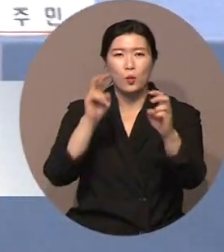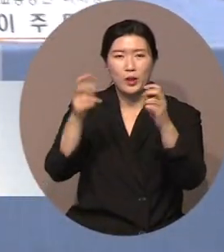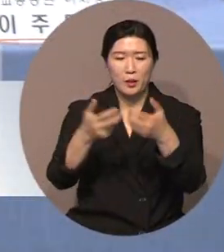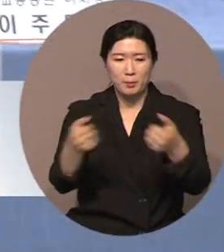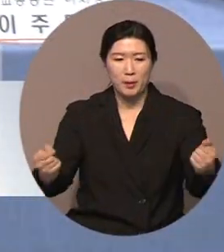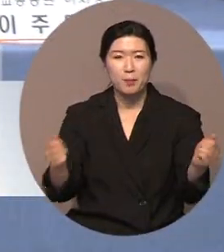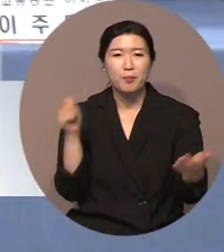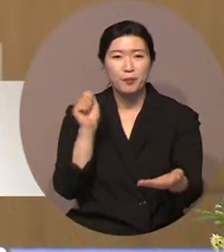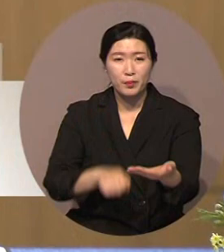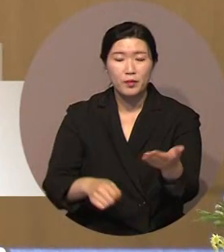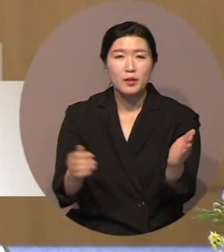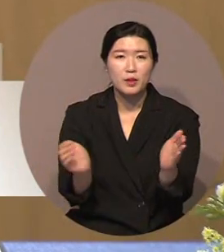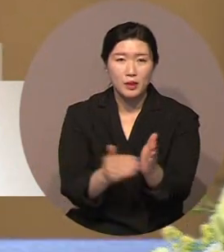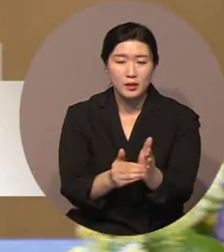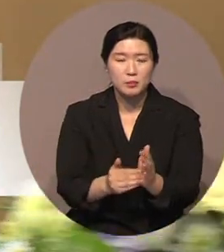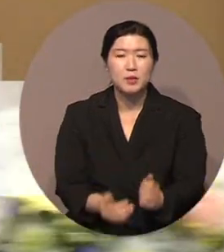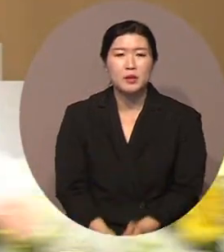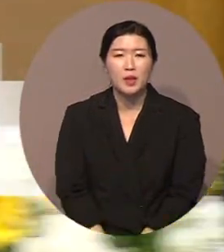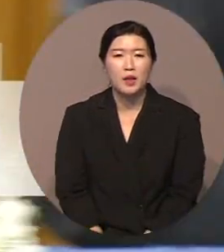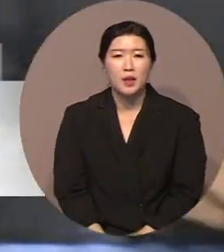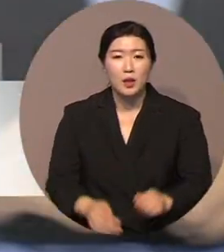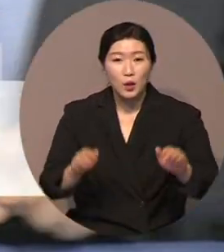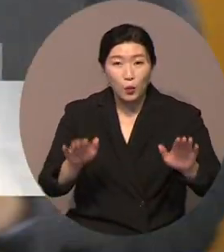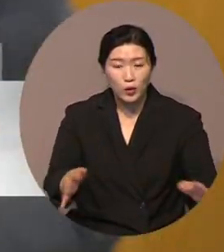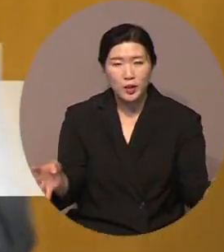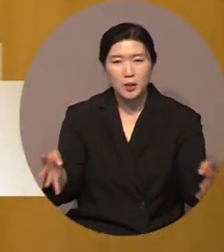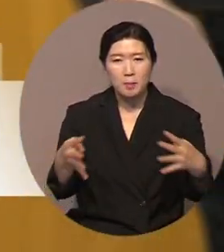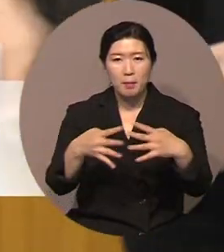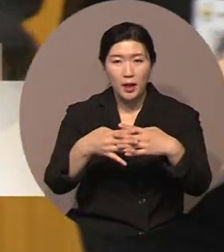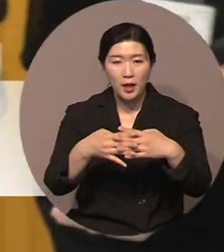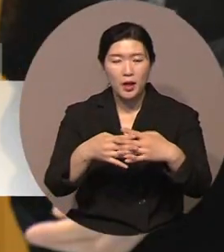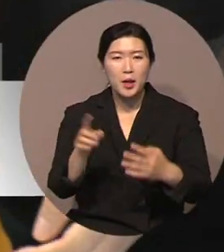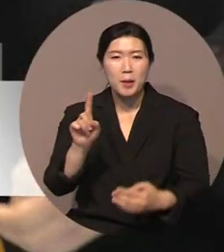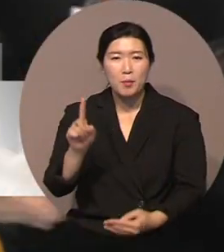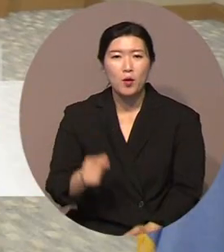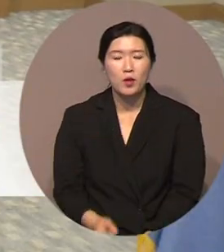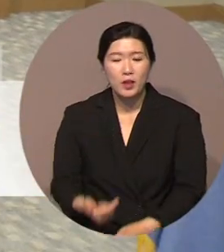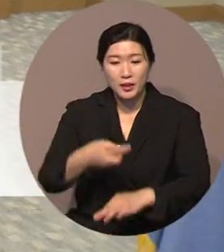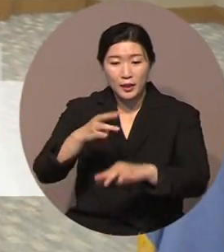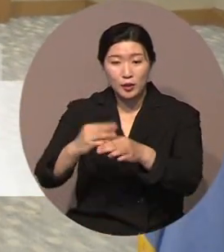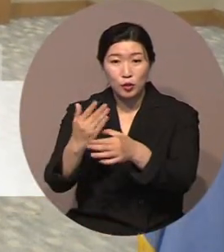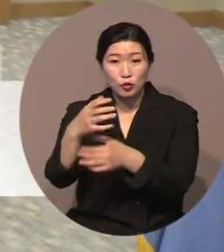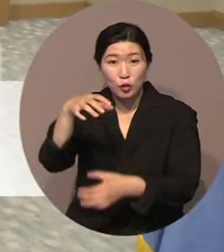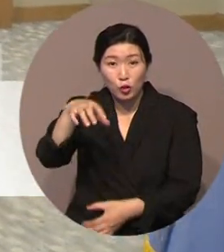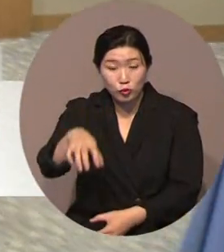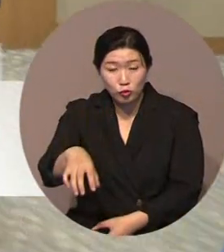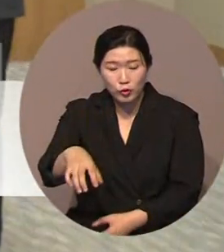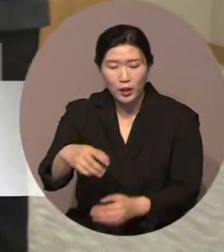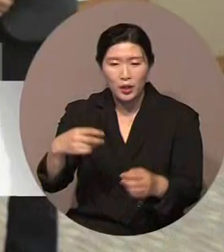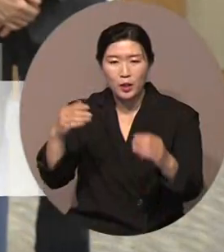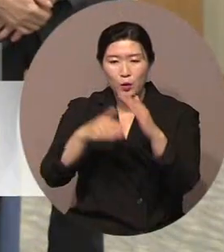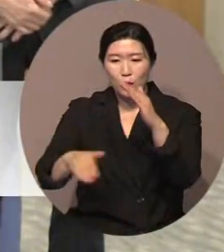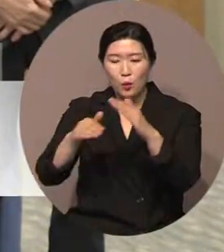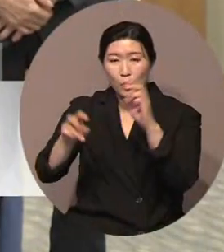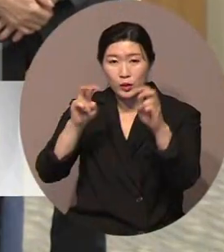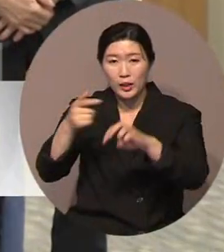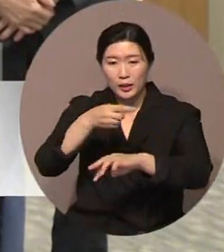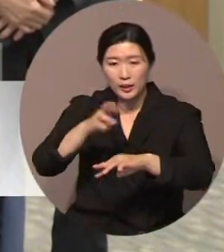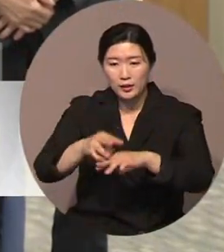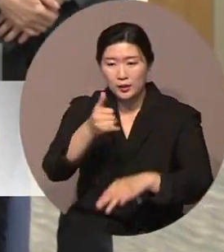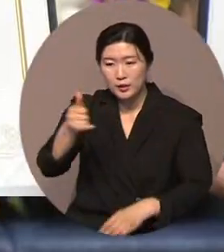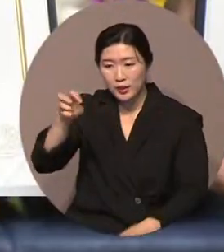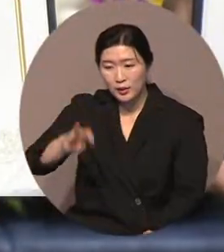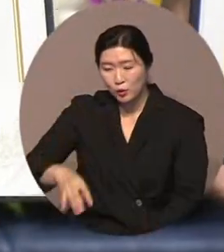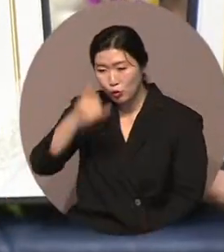생깁니다 충남도와 도로교통공단은 업무협약을 맺고 대전 유성구에 있는 도로교통공단 대전 세종